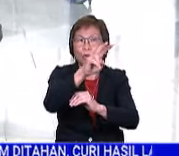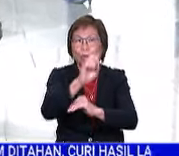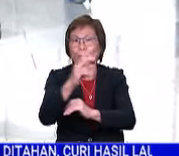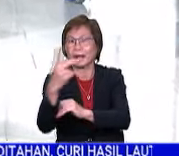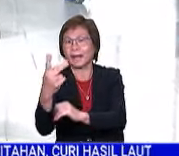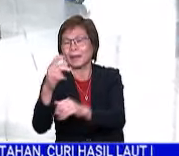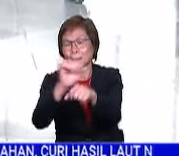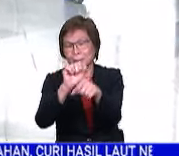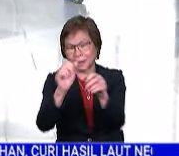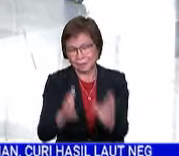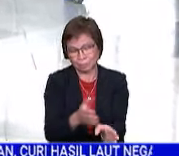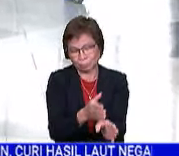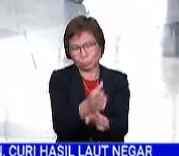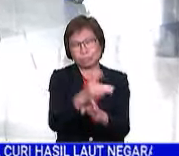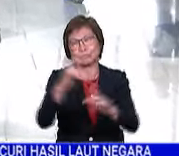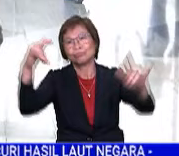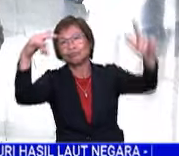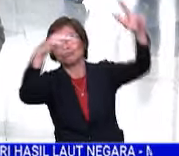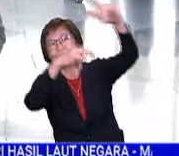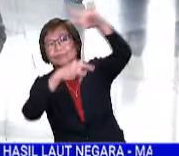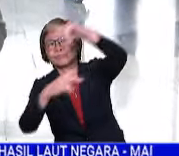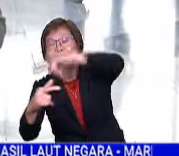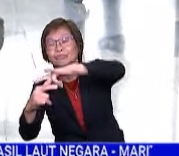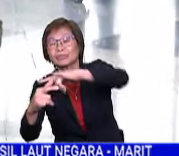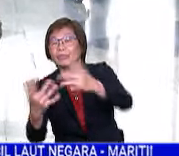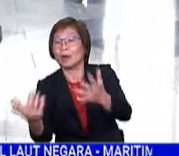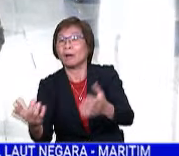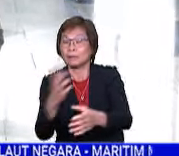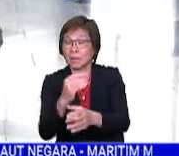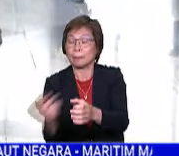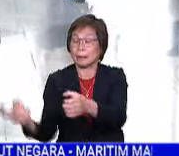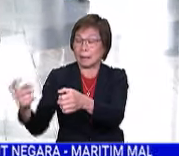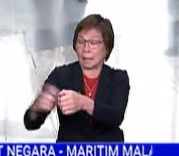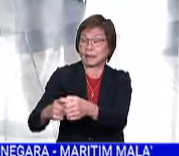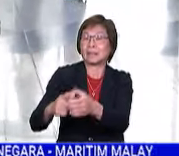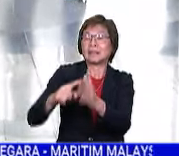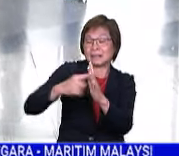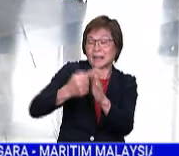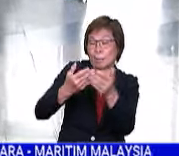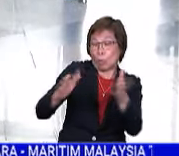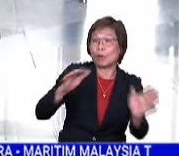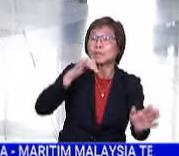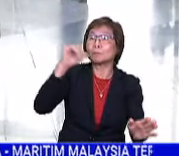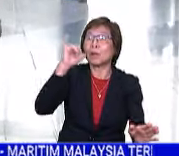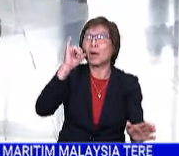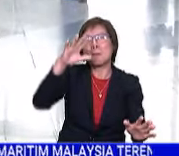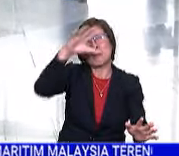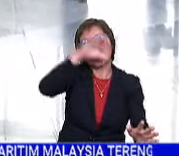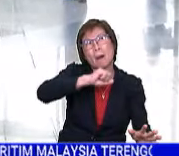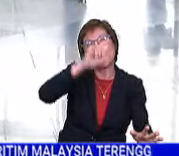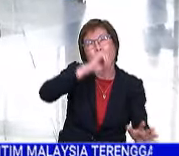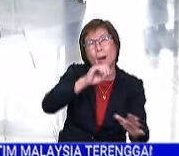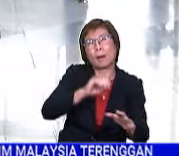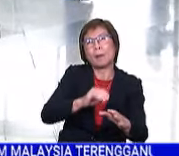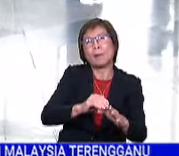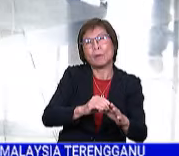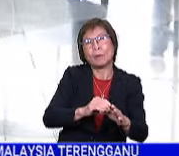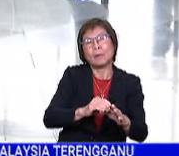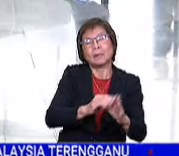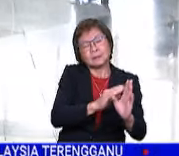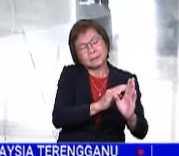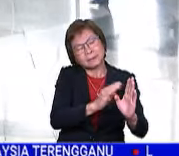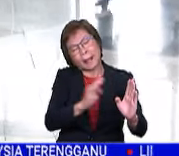20,000 pekerja sektor penerbangan dan berkaitan. Ia mula dibuka semalam dan dijangka beroperasi sehingga